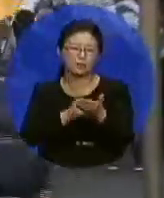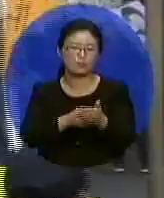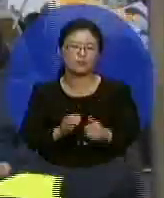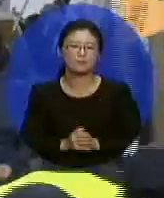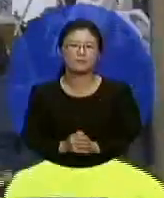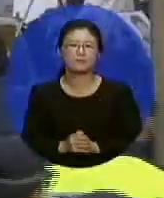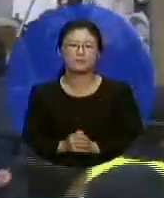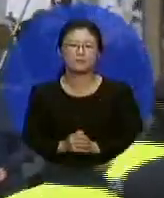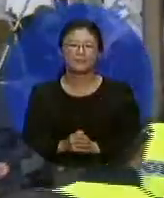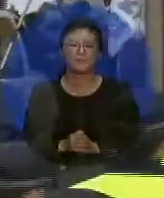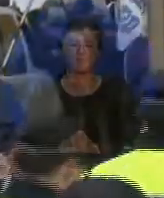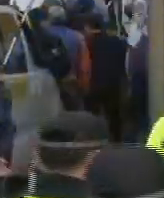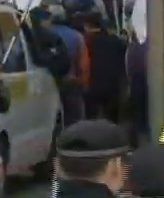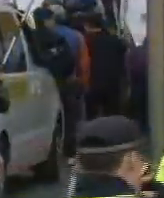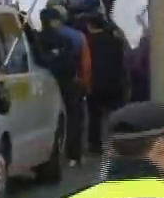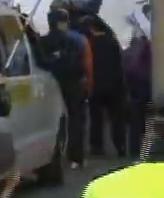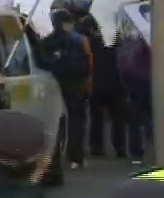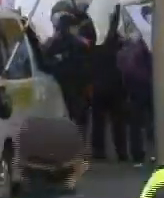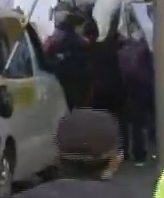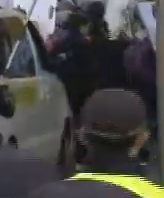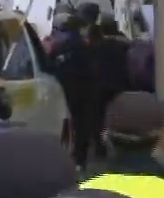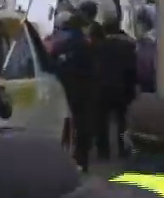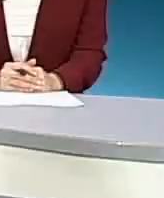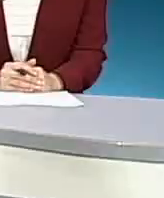복지TV 뉴스 박정인입니다.